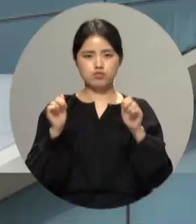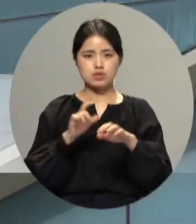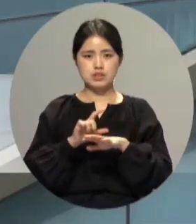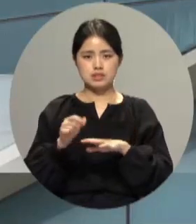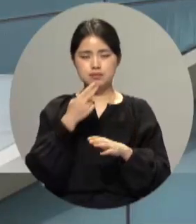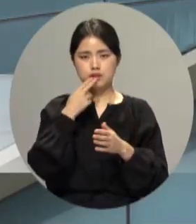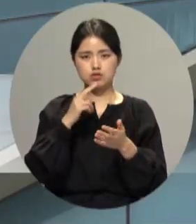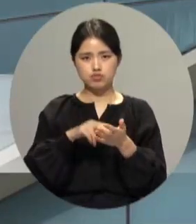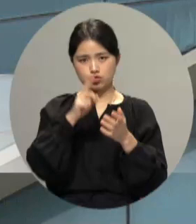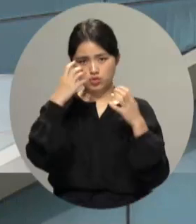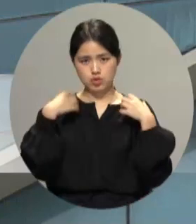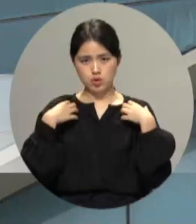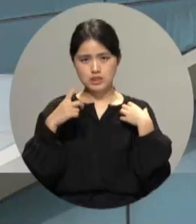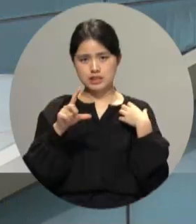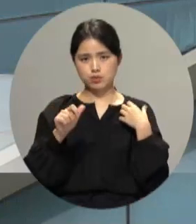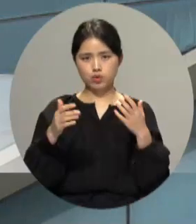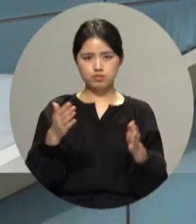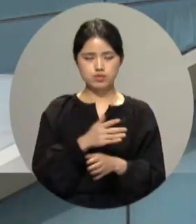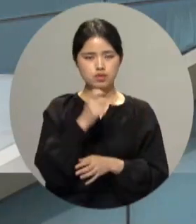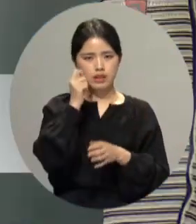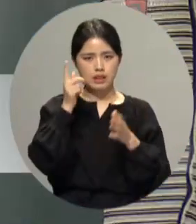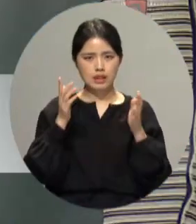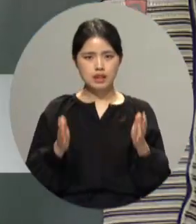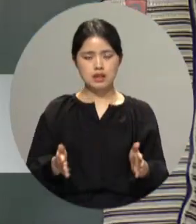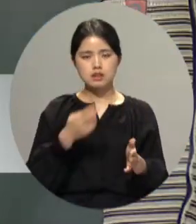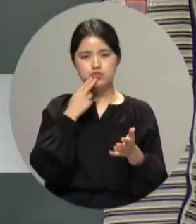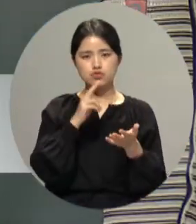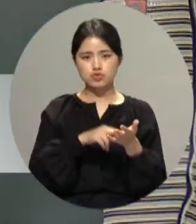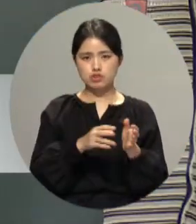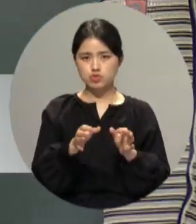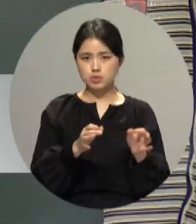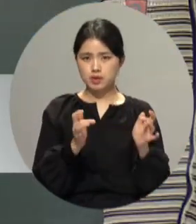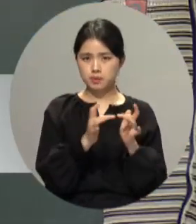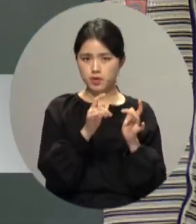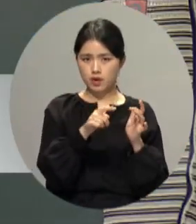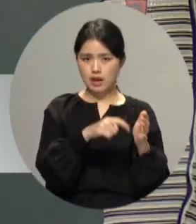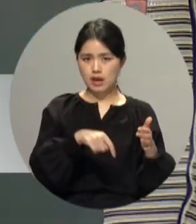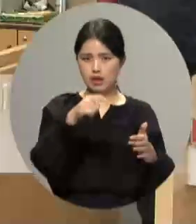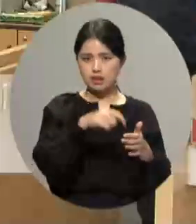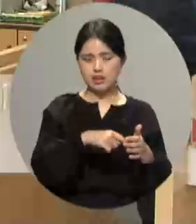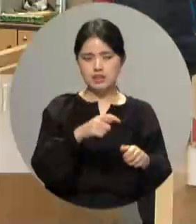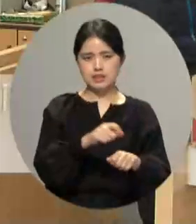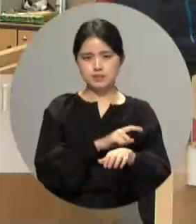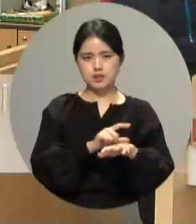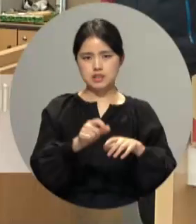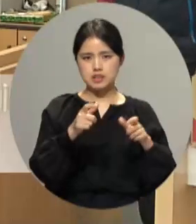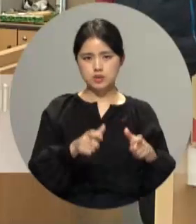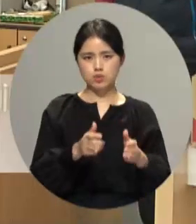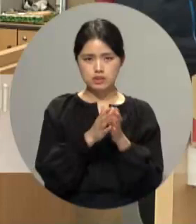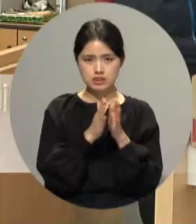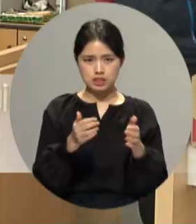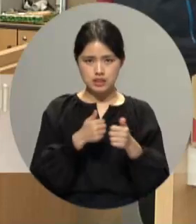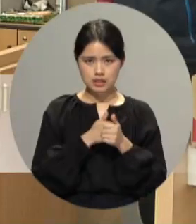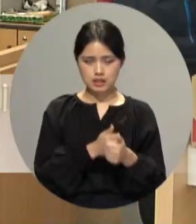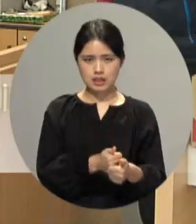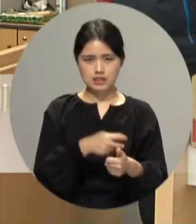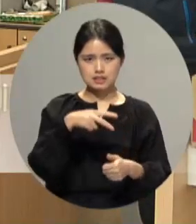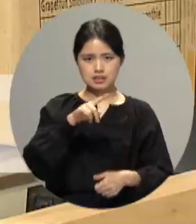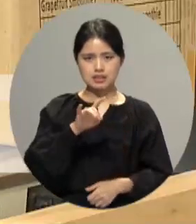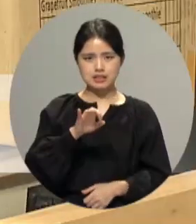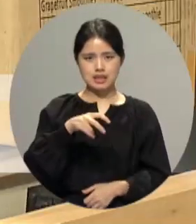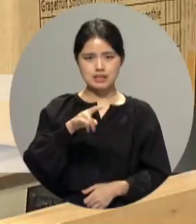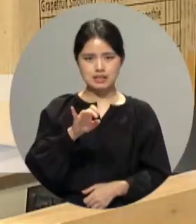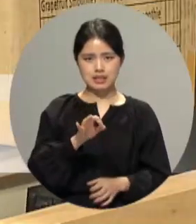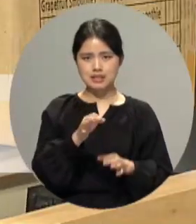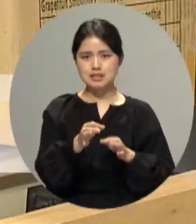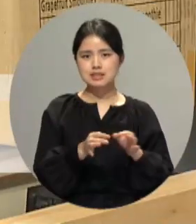전북지방우정청은 오는 15일부터 한 달간 우체국 쇼핑몰 내에 전북특별자치도 출범에 따른 생생장터